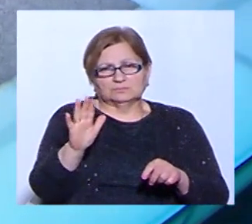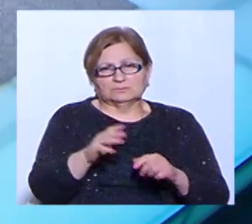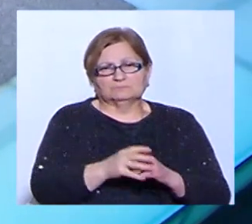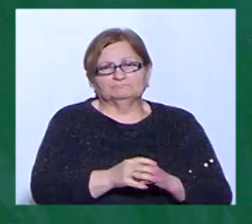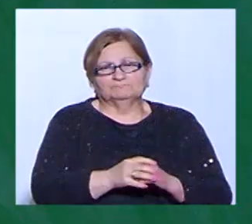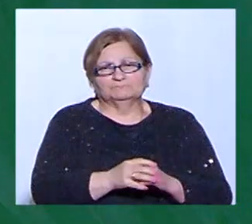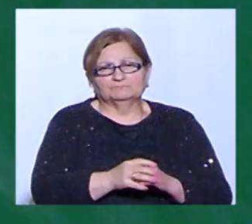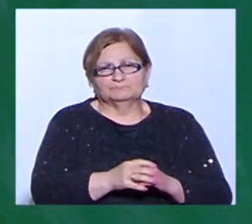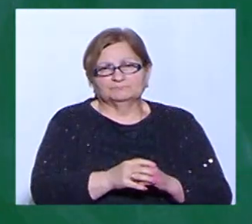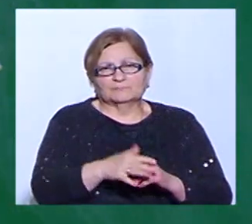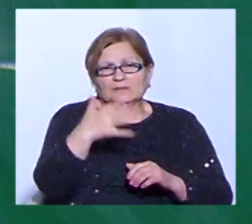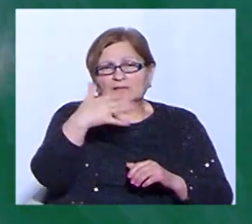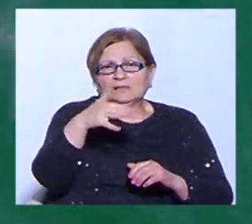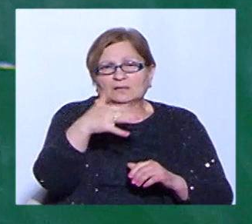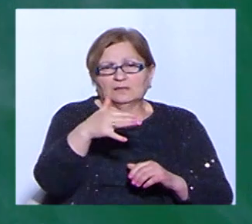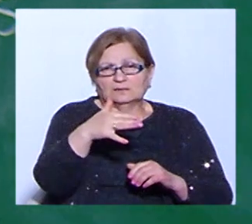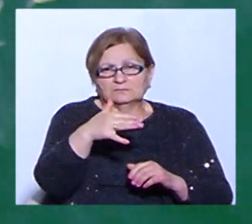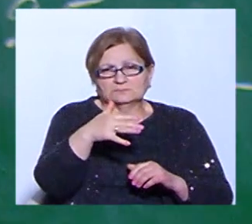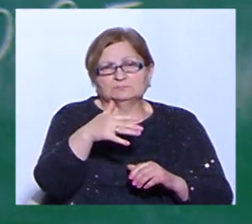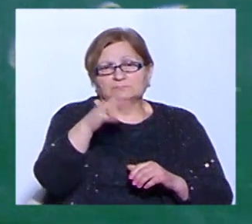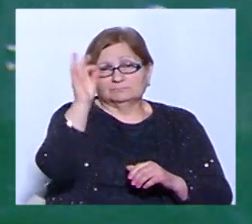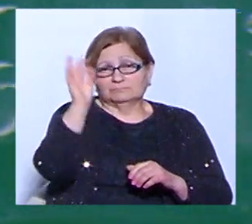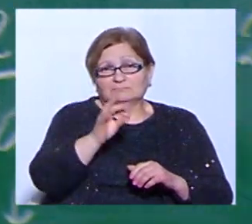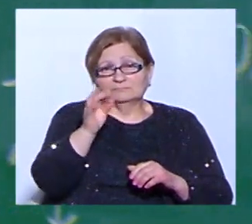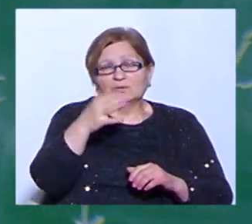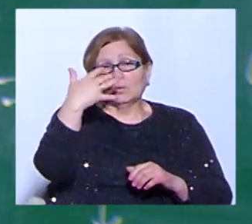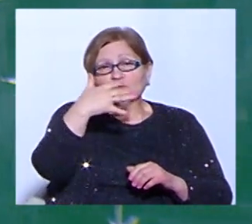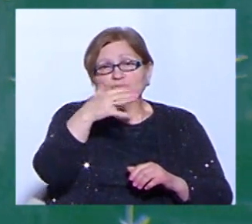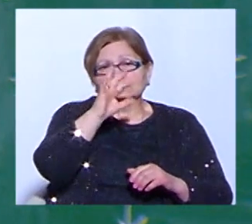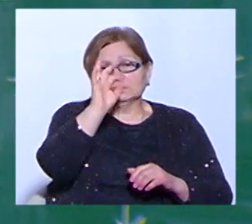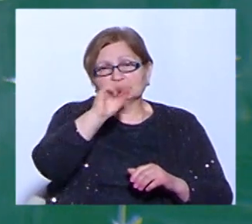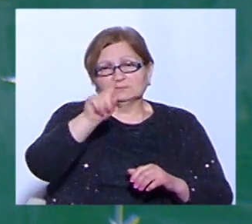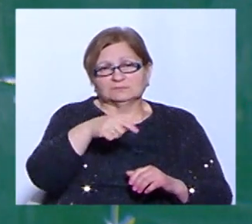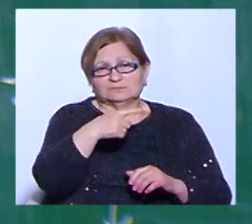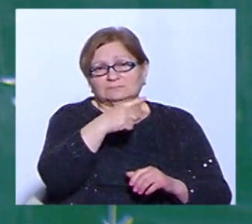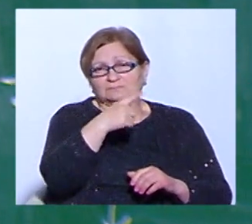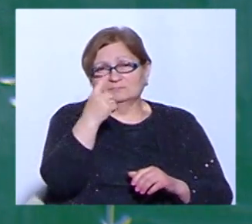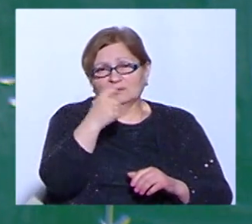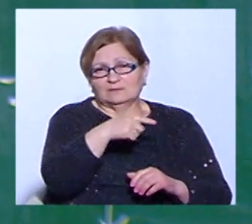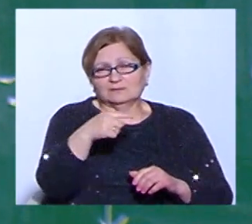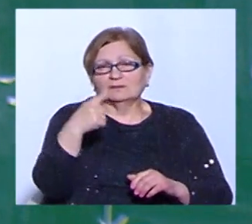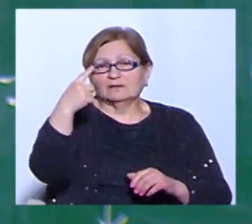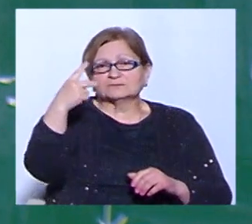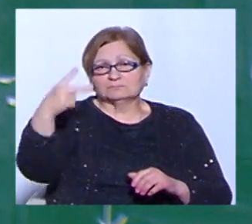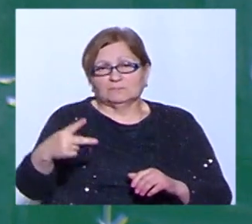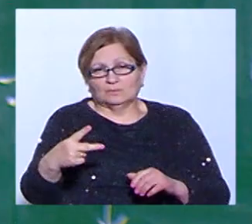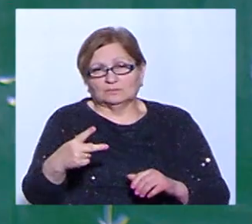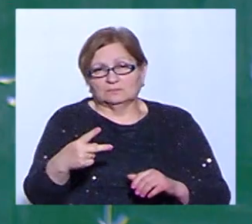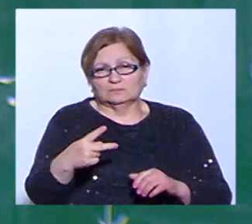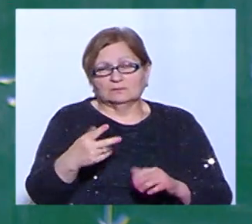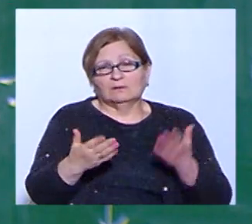0.25. 50% არის 50 მეასედი, იგივე 1 მეორედი